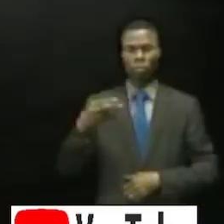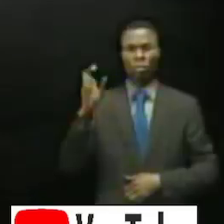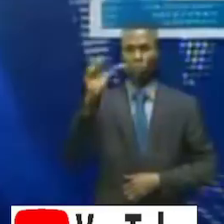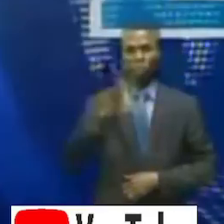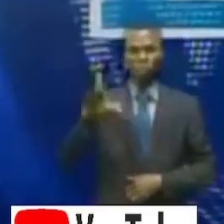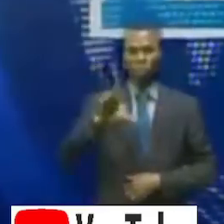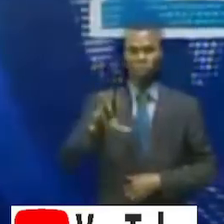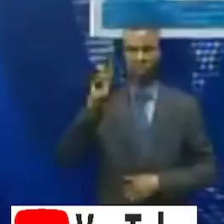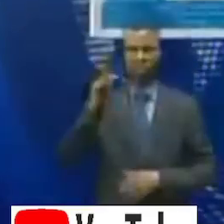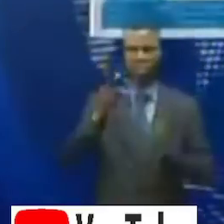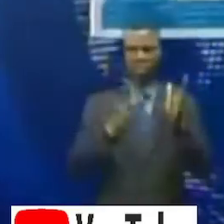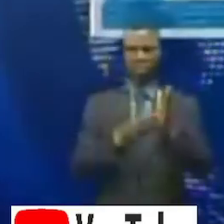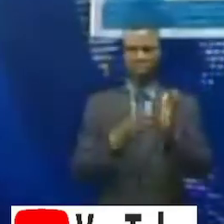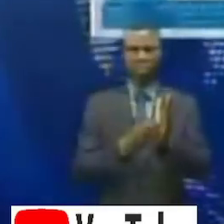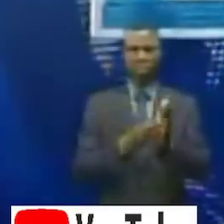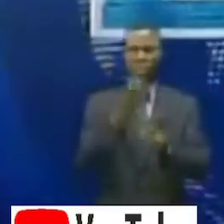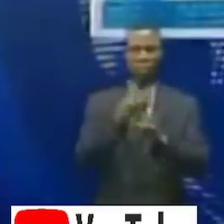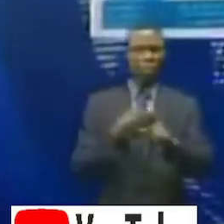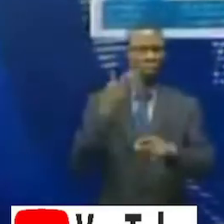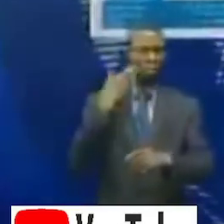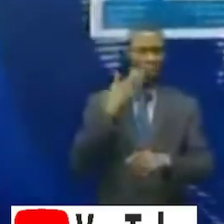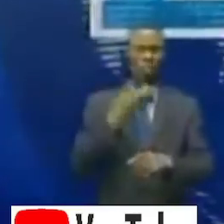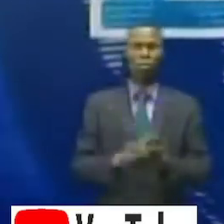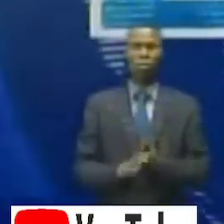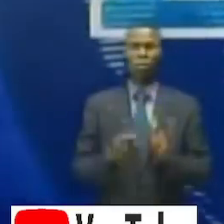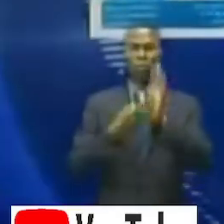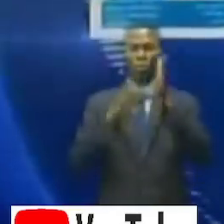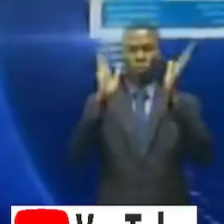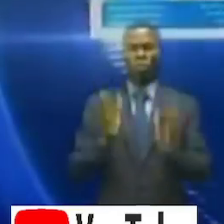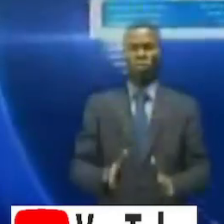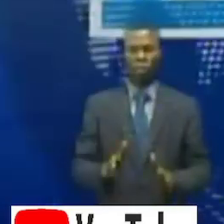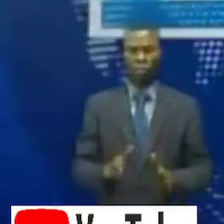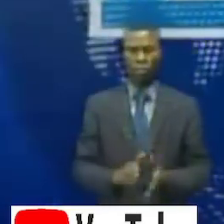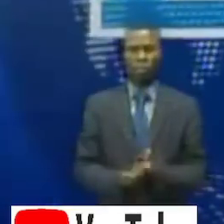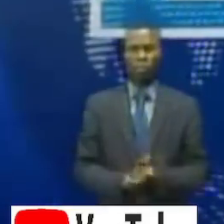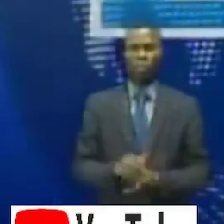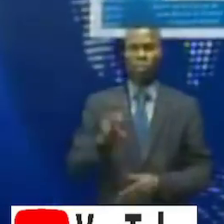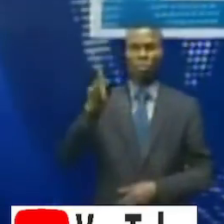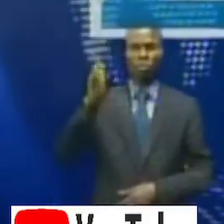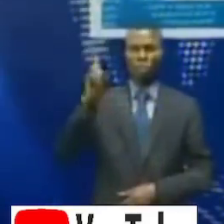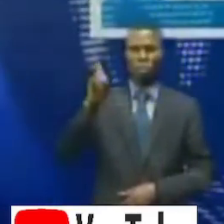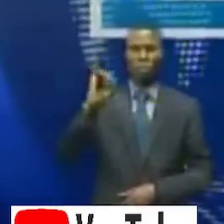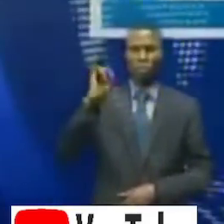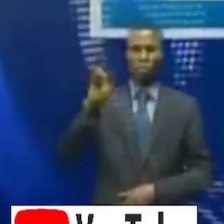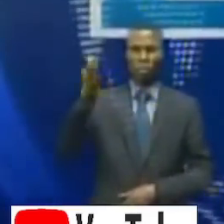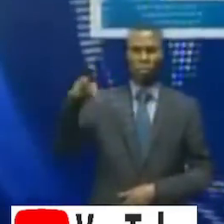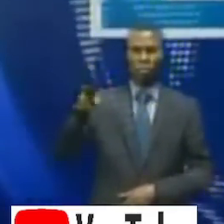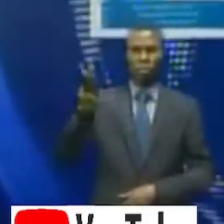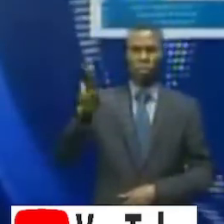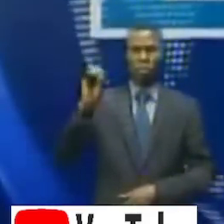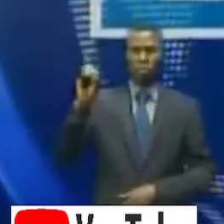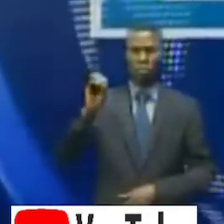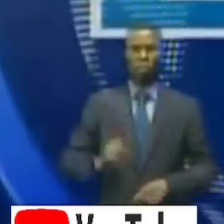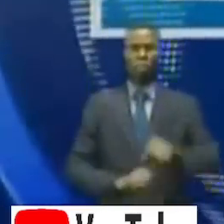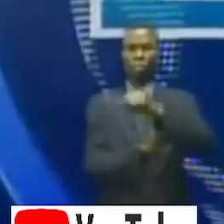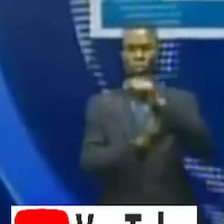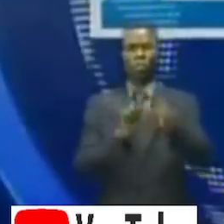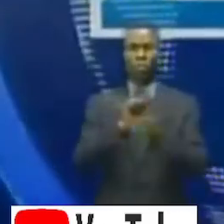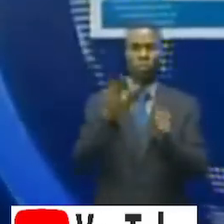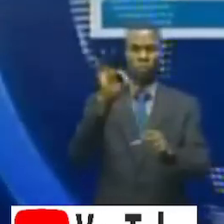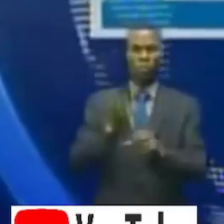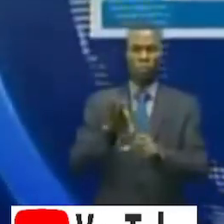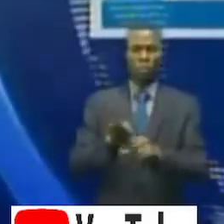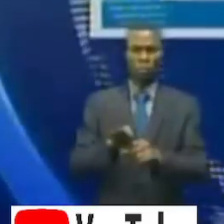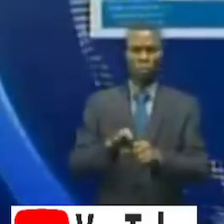mai. L'opposition républicaine d'IPRO a organisé une marche de soutien pour soutenir le processus électoral en